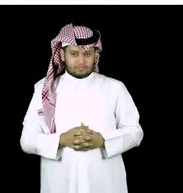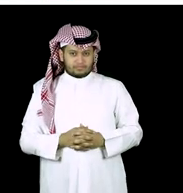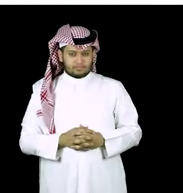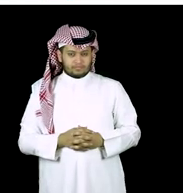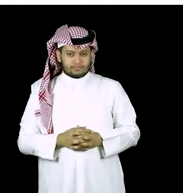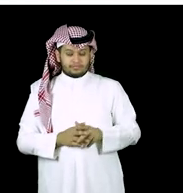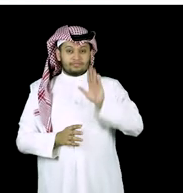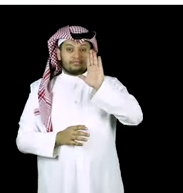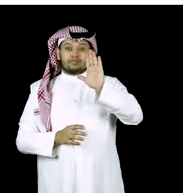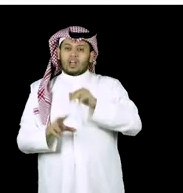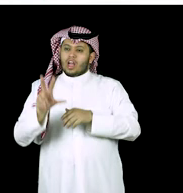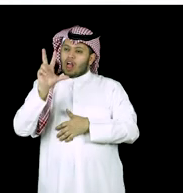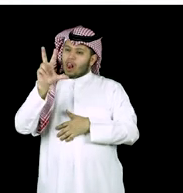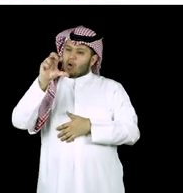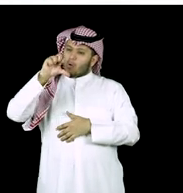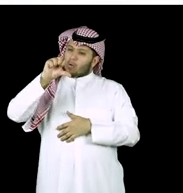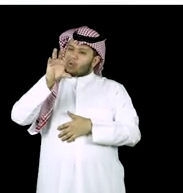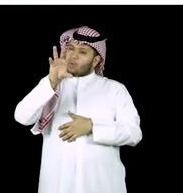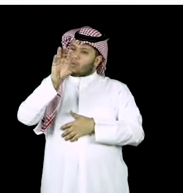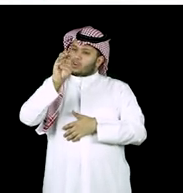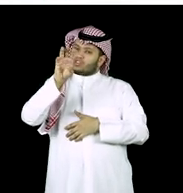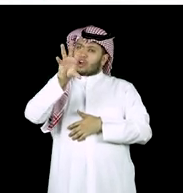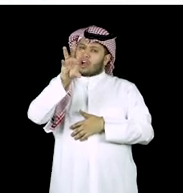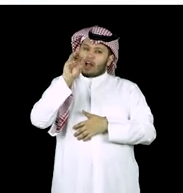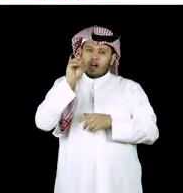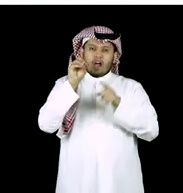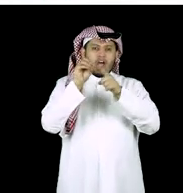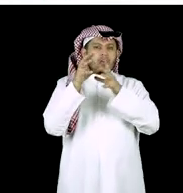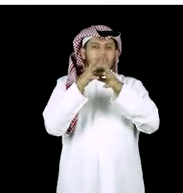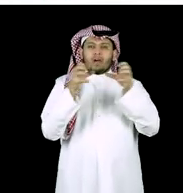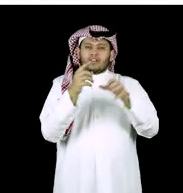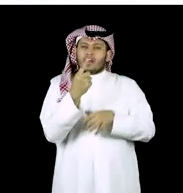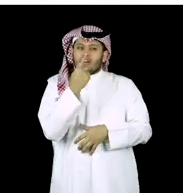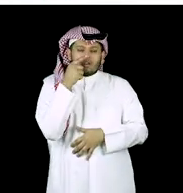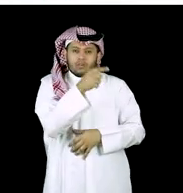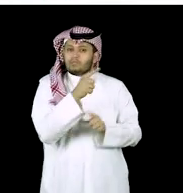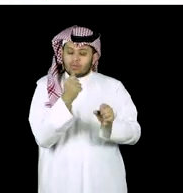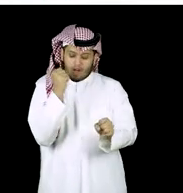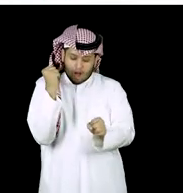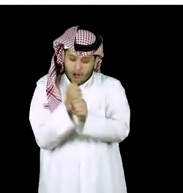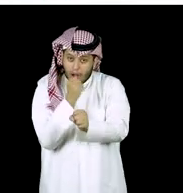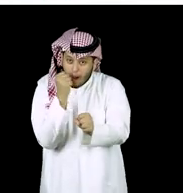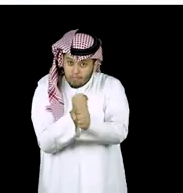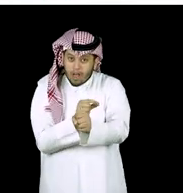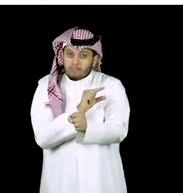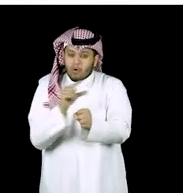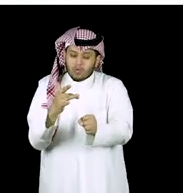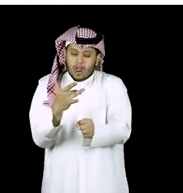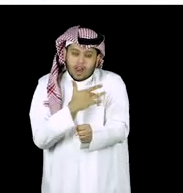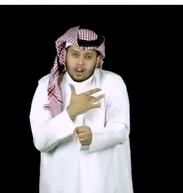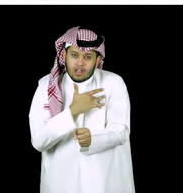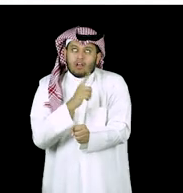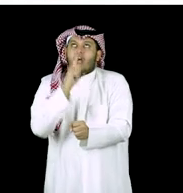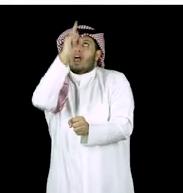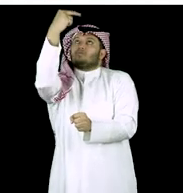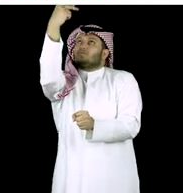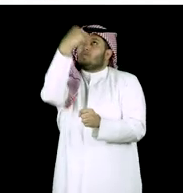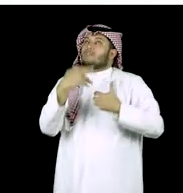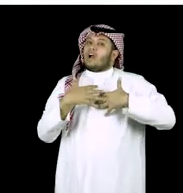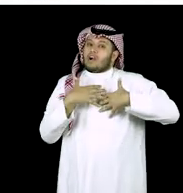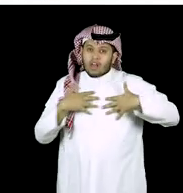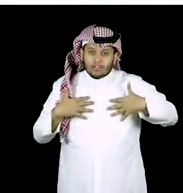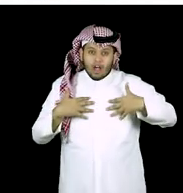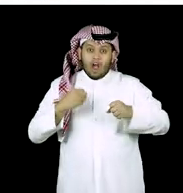ربانية الوجهة، ومعنى ذلك أن يبتغي الإنسان بعمله رضا الله سبحانه وتعالى،